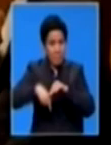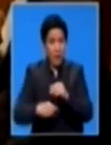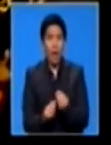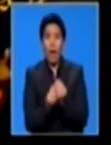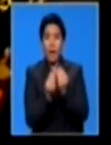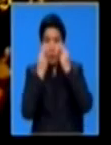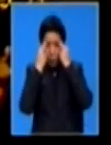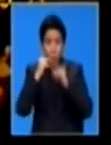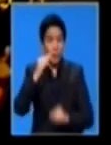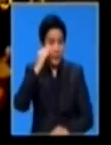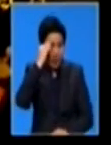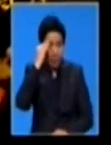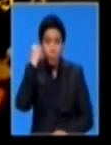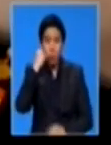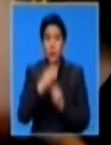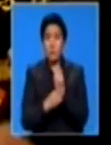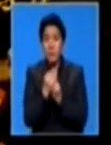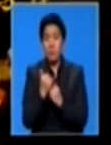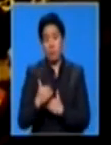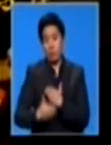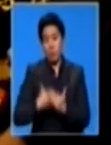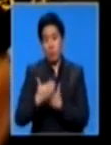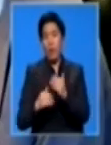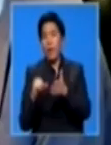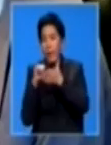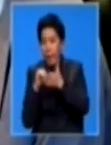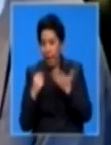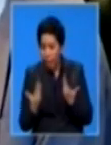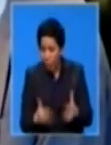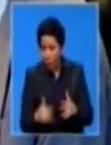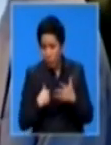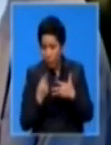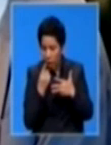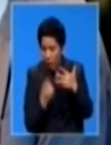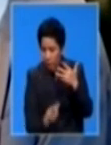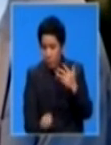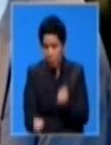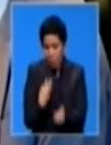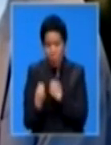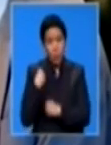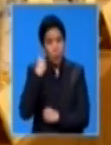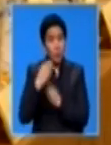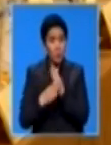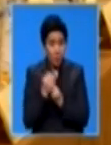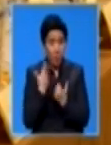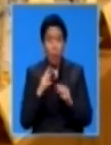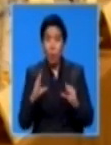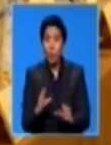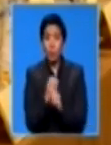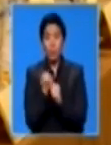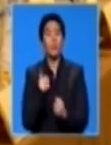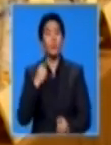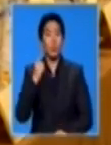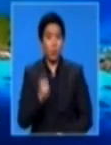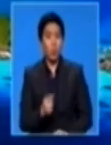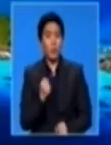ราบทุกสัปดาห์นะครับถึงความก้าวหน้าในการแก้ปัญหาทั้งทางบกและทางทะเลรวมความถึงในส่วนที่ต้อง